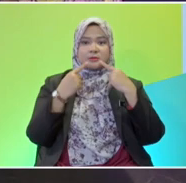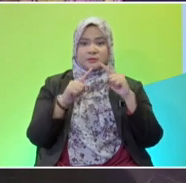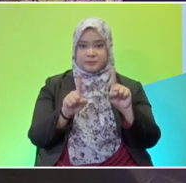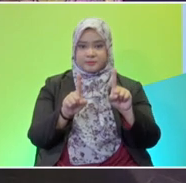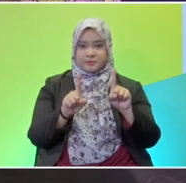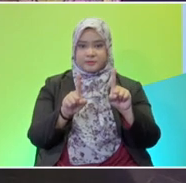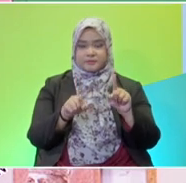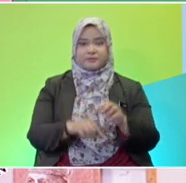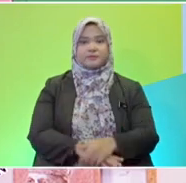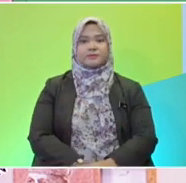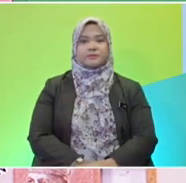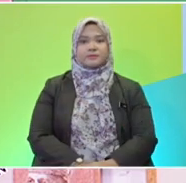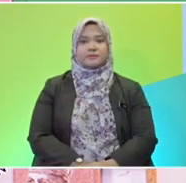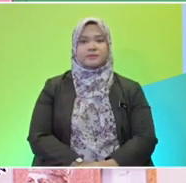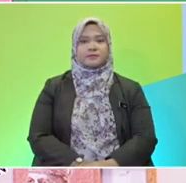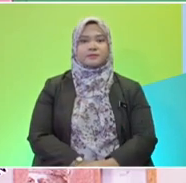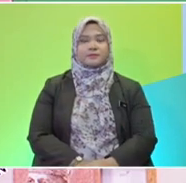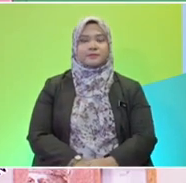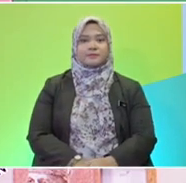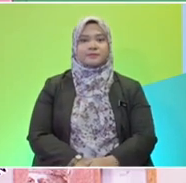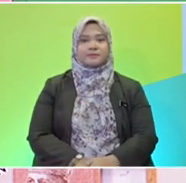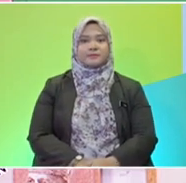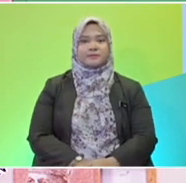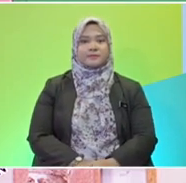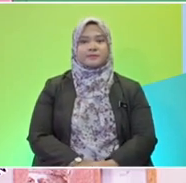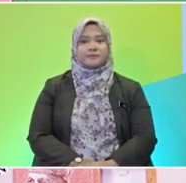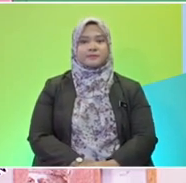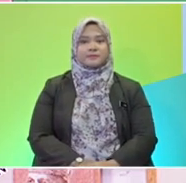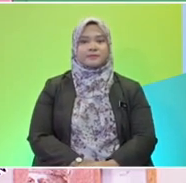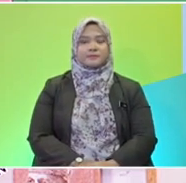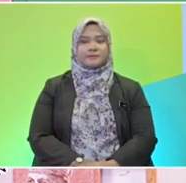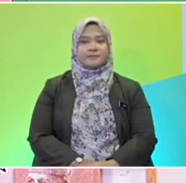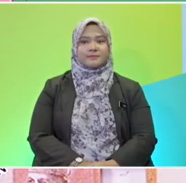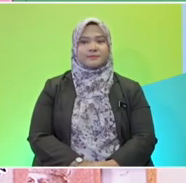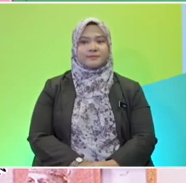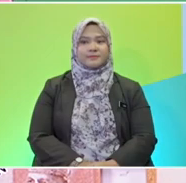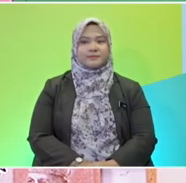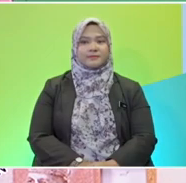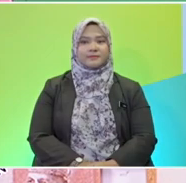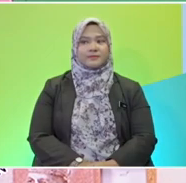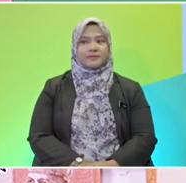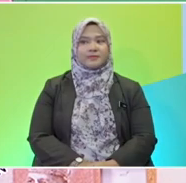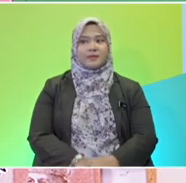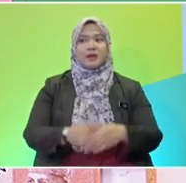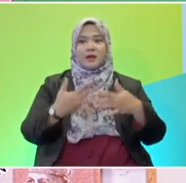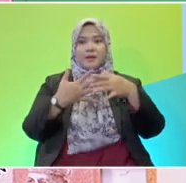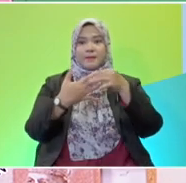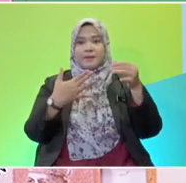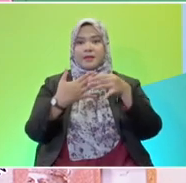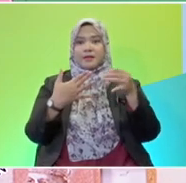bola warna kuning warna merah warna biru dan warna hijau jadi saya perlu ambil